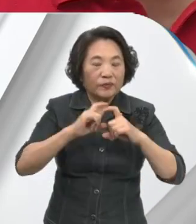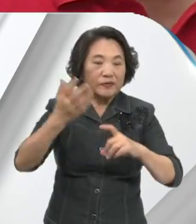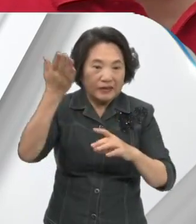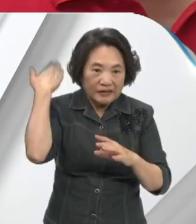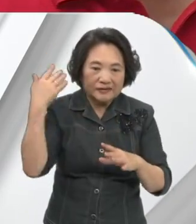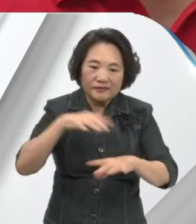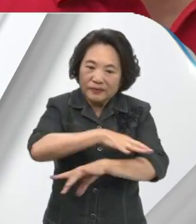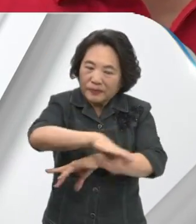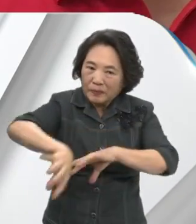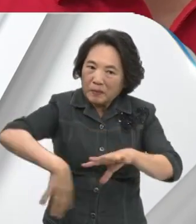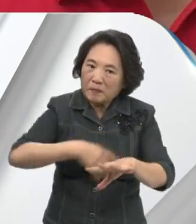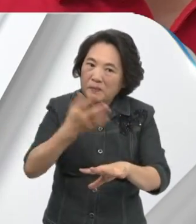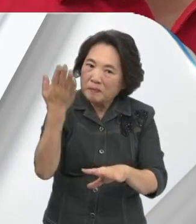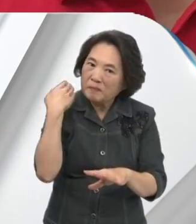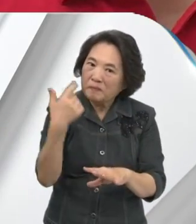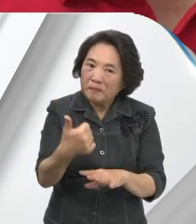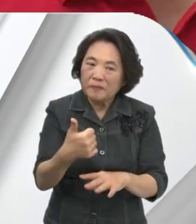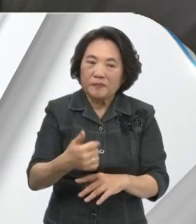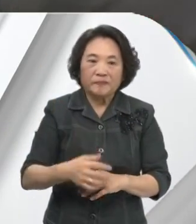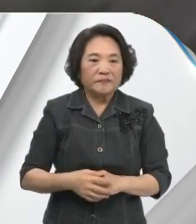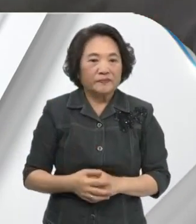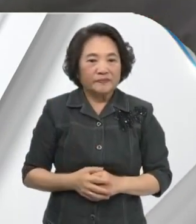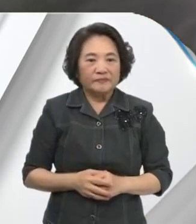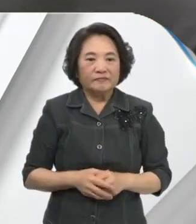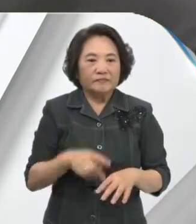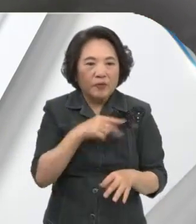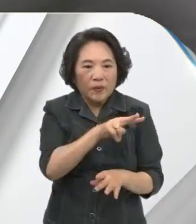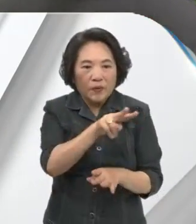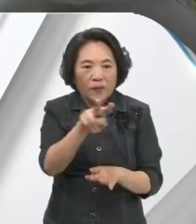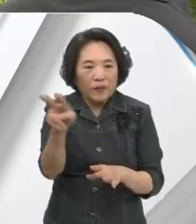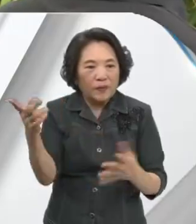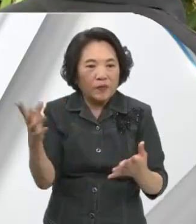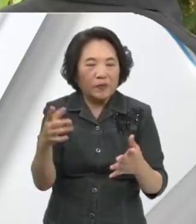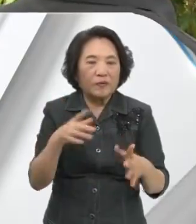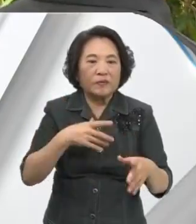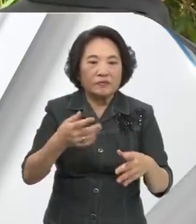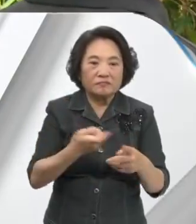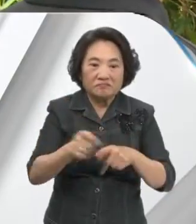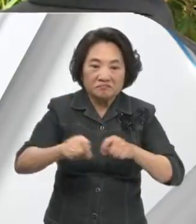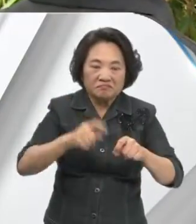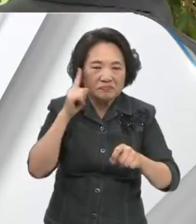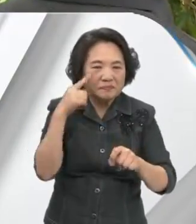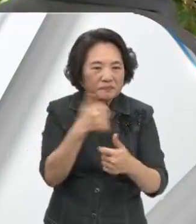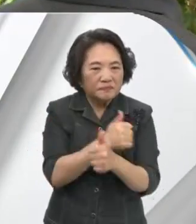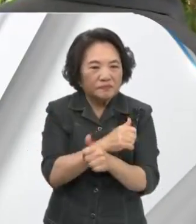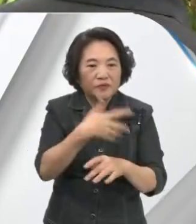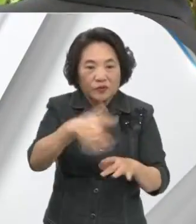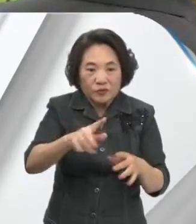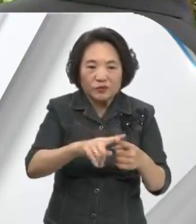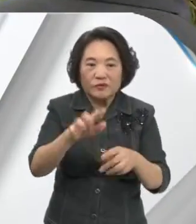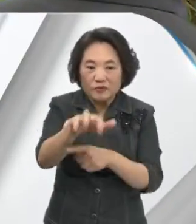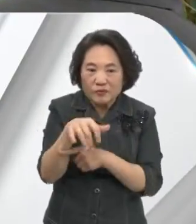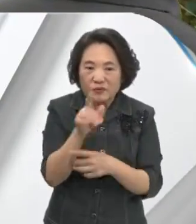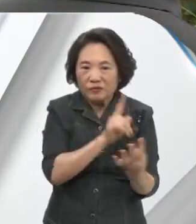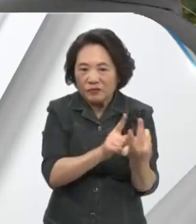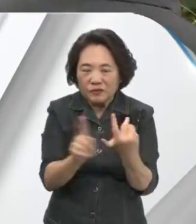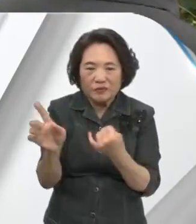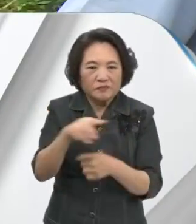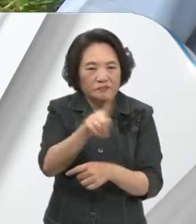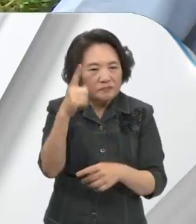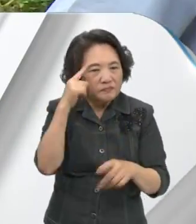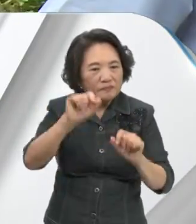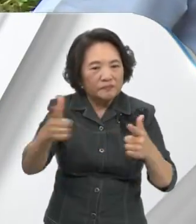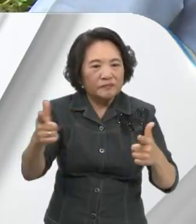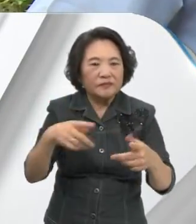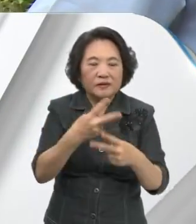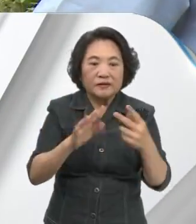到人类环境。 现场看过嘅结果，规则嘅工厂，哈，考虑水利、农业比较多单位嘅看法，